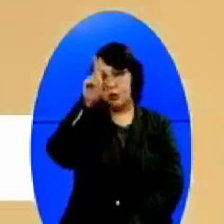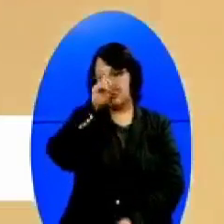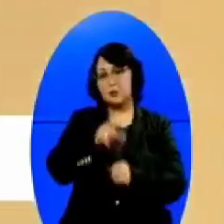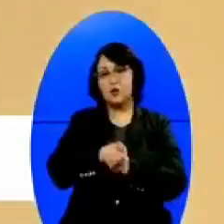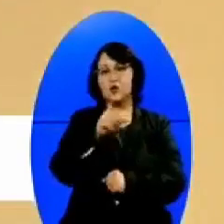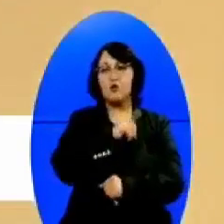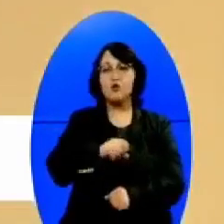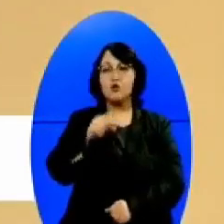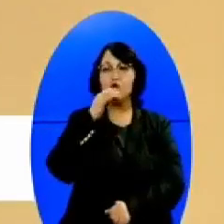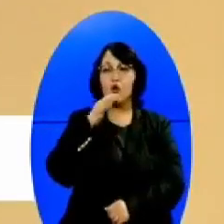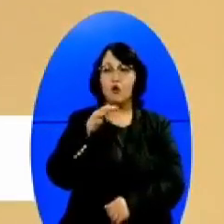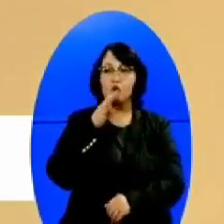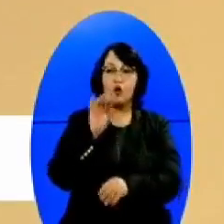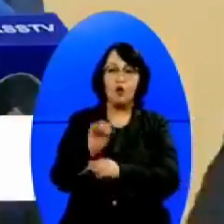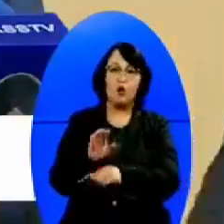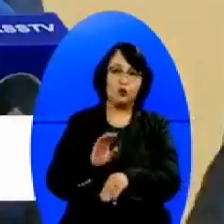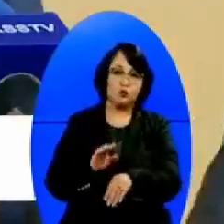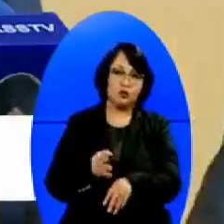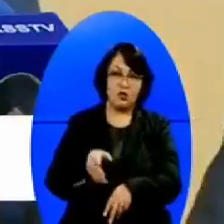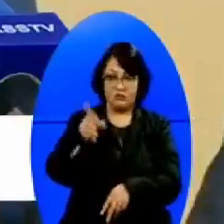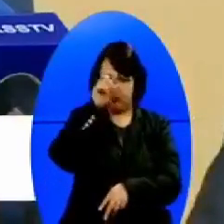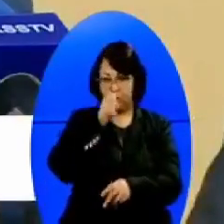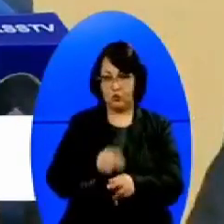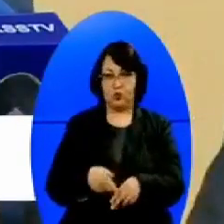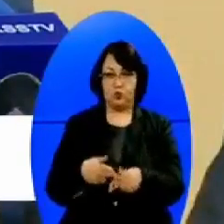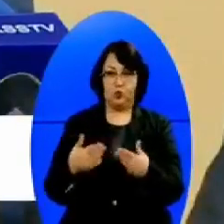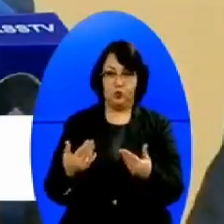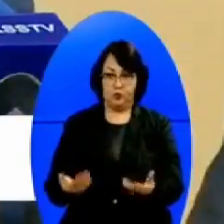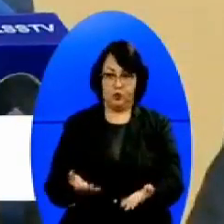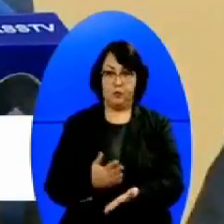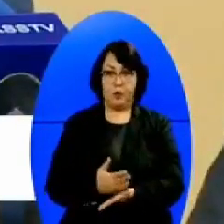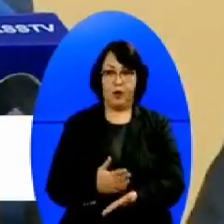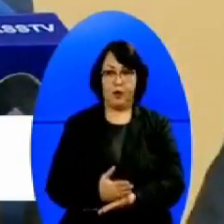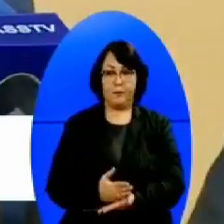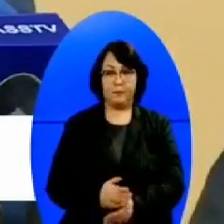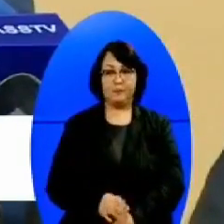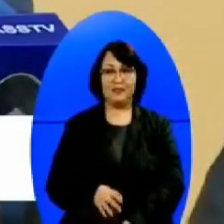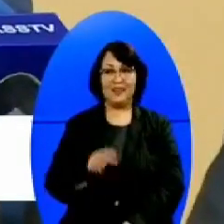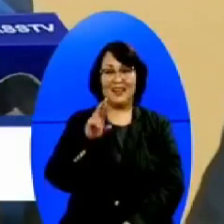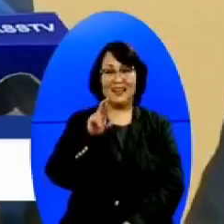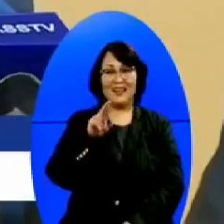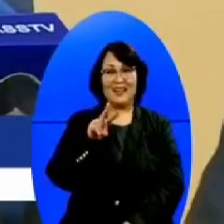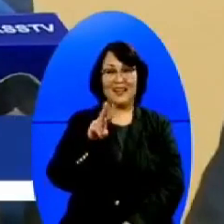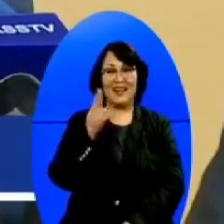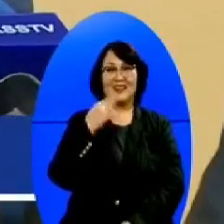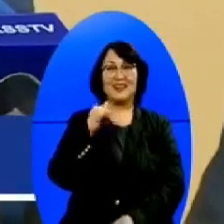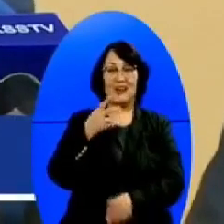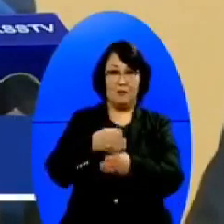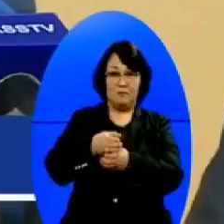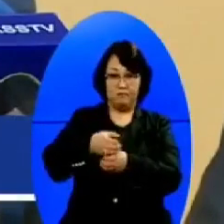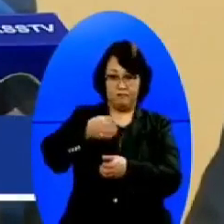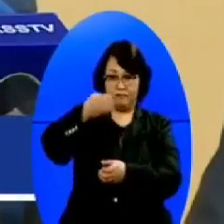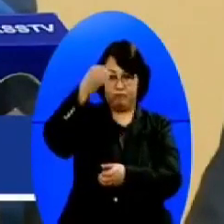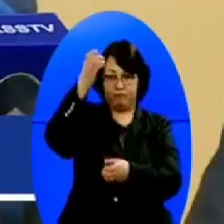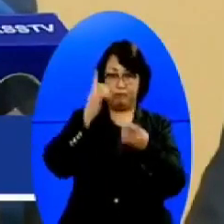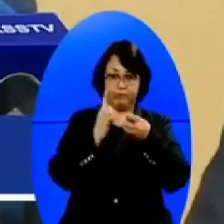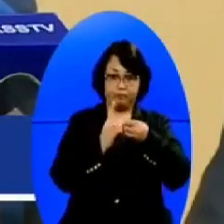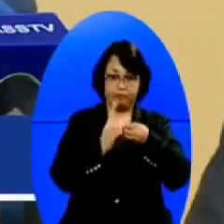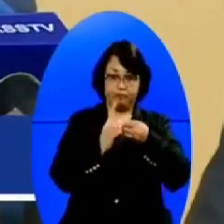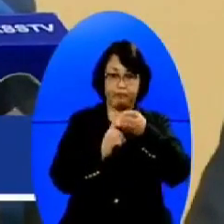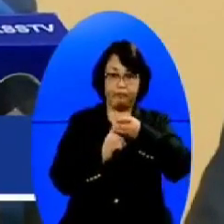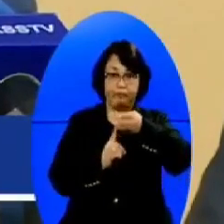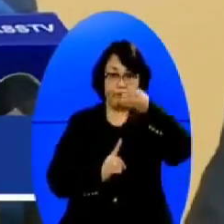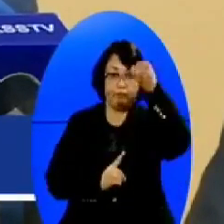зөвлөгөөгч эмнэлгийн тусламж үзүүлсэн байна. Сойл таасан гэсэн шалтгаан маш их байна. Яндан пеншн зуугныхаа сойлтыг хаагаад